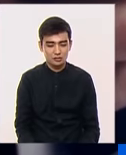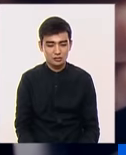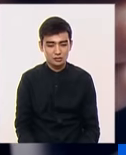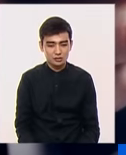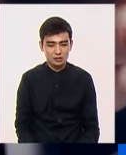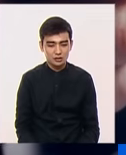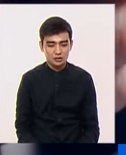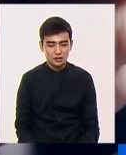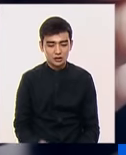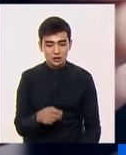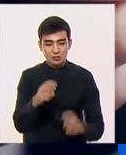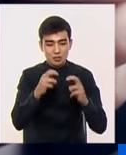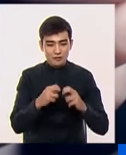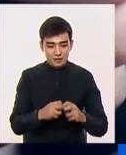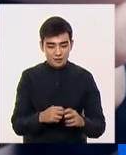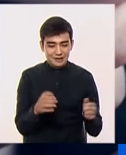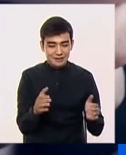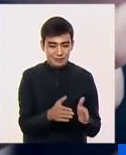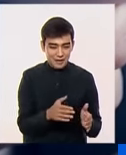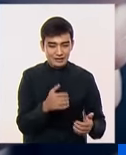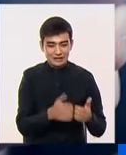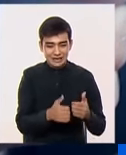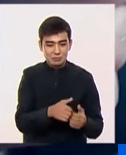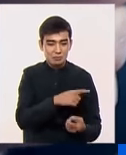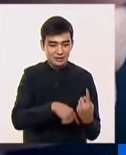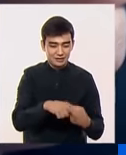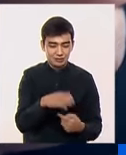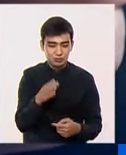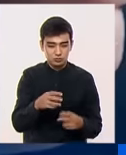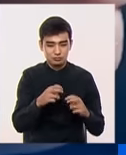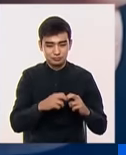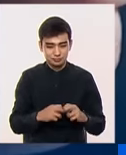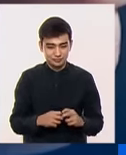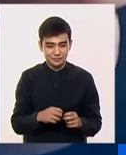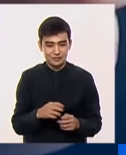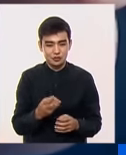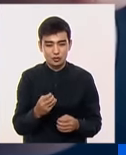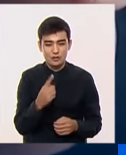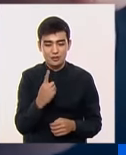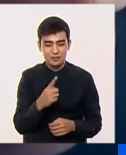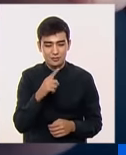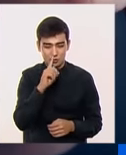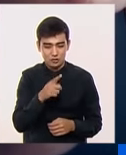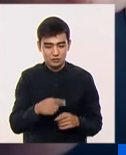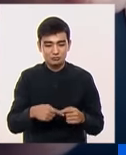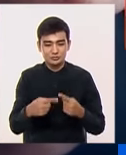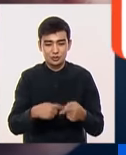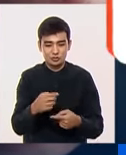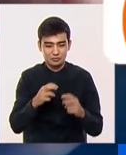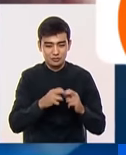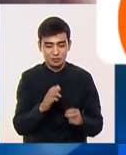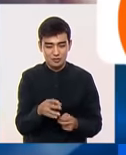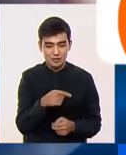мораторий на проверки малого и среднего бизнеса намерены продлить еще на один год действующий истекает 1 января